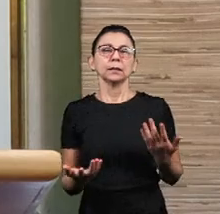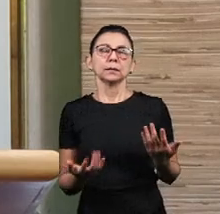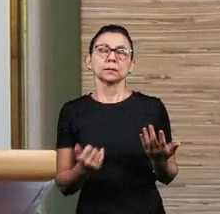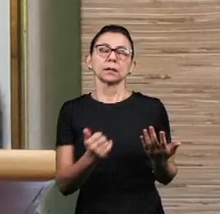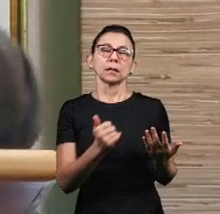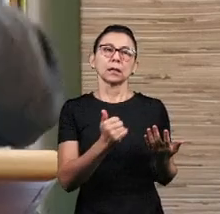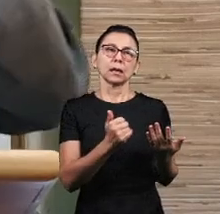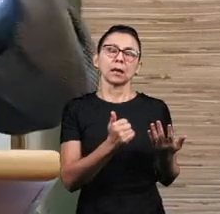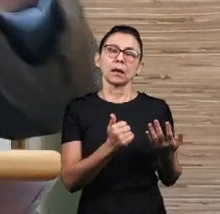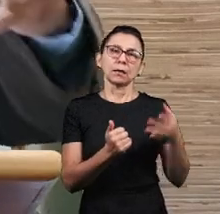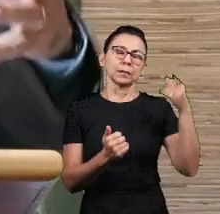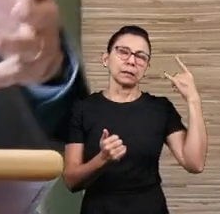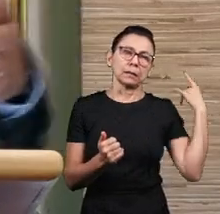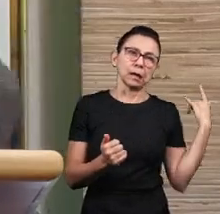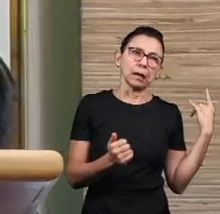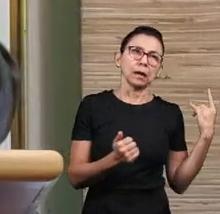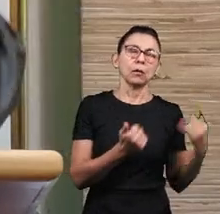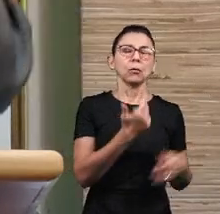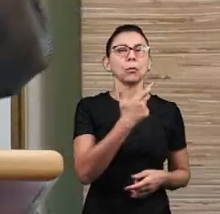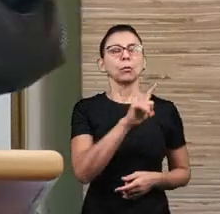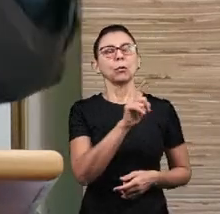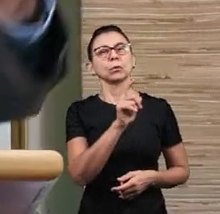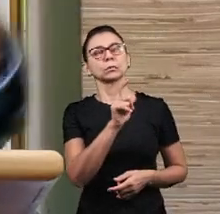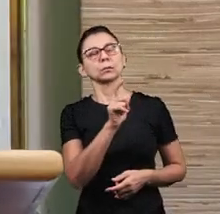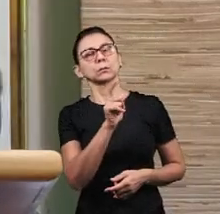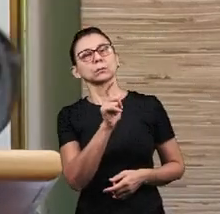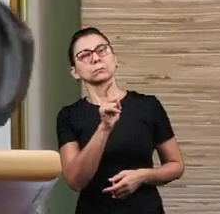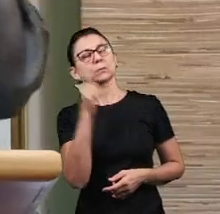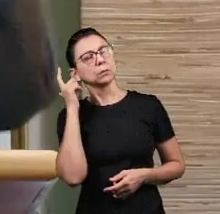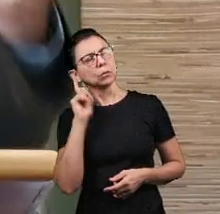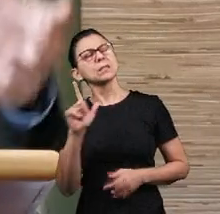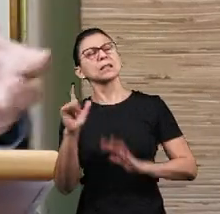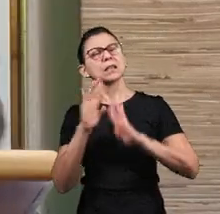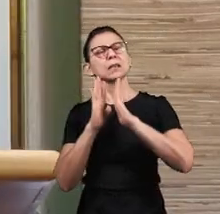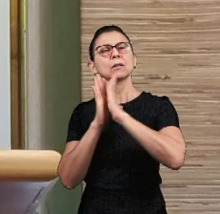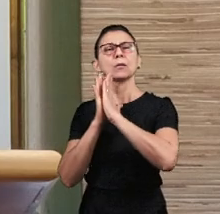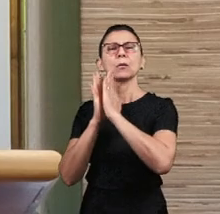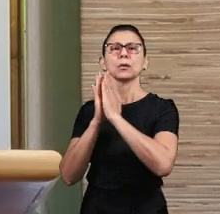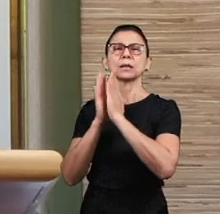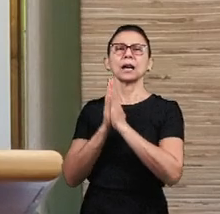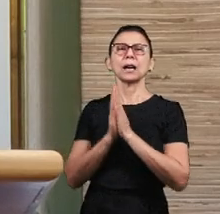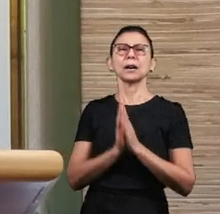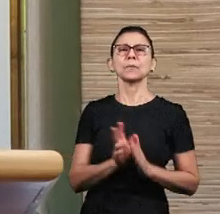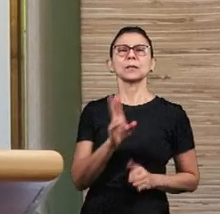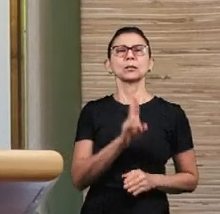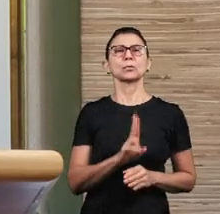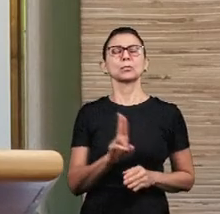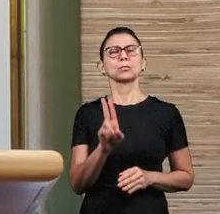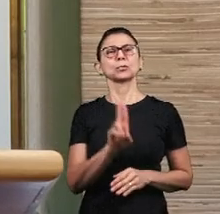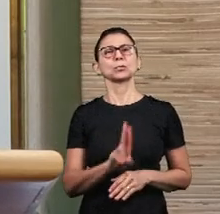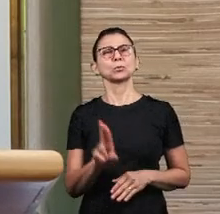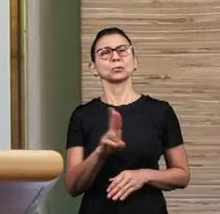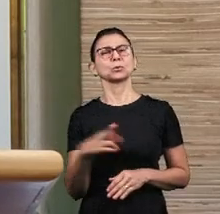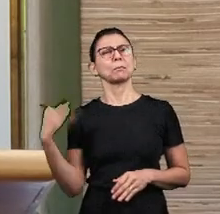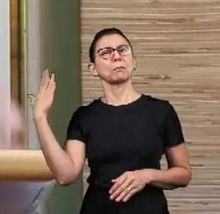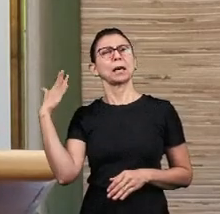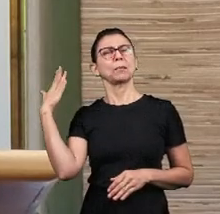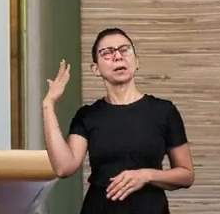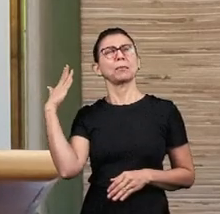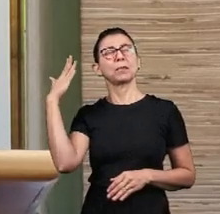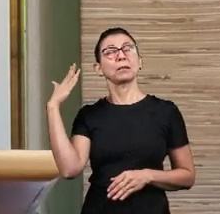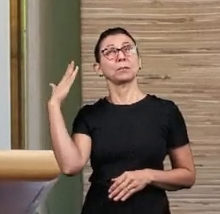à prier, et d'autres tournent autour des arguments, sont simplement des prédications, des